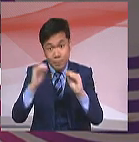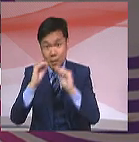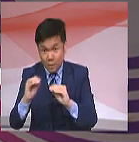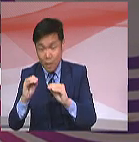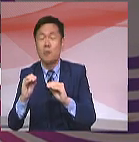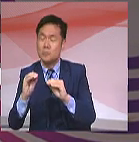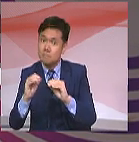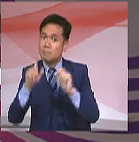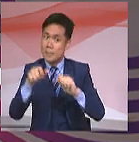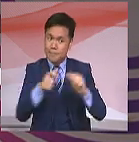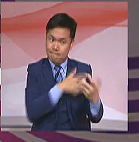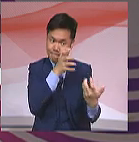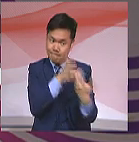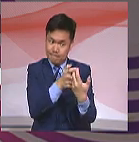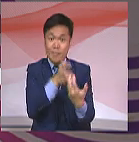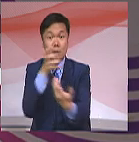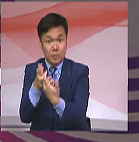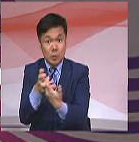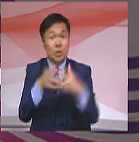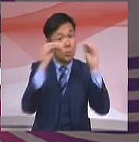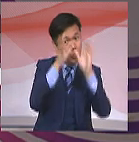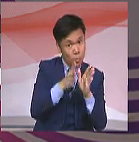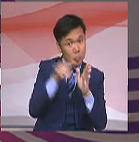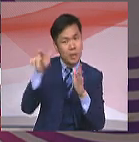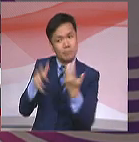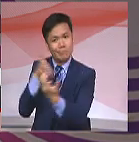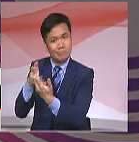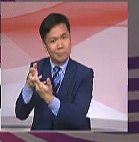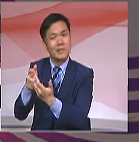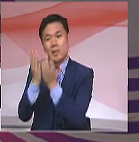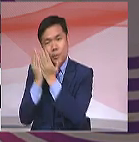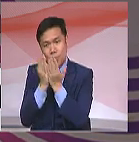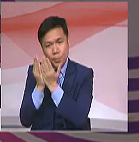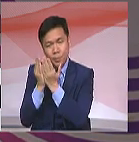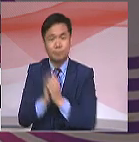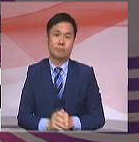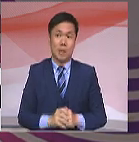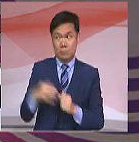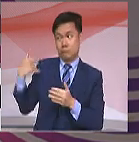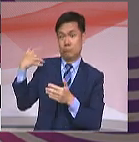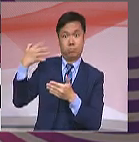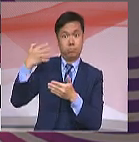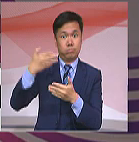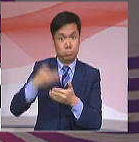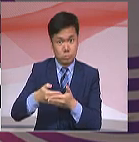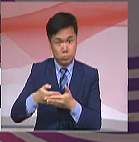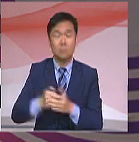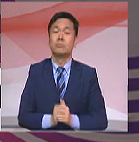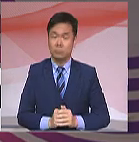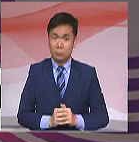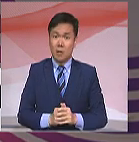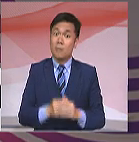perlulah diambil kira kesesuaian guru dan murid. Masa berlalu, banyak yang